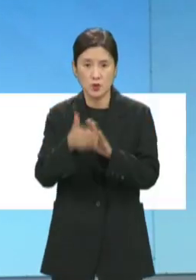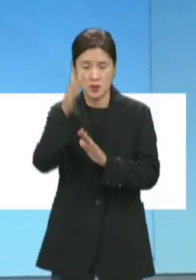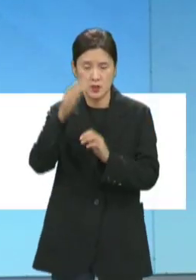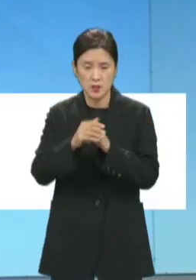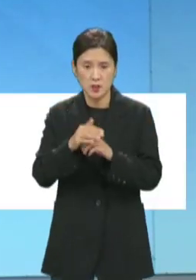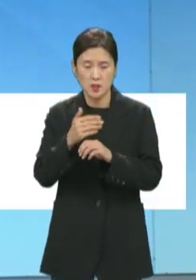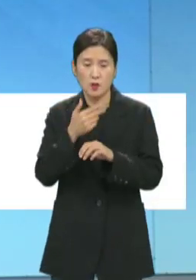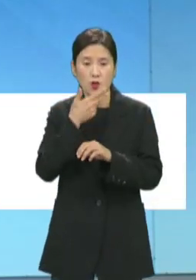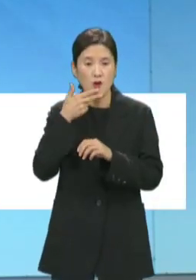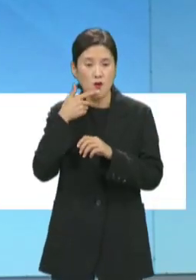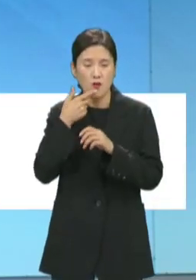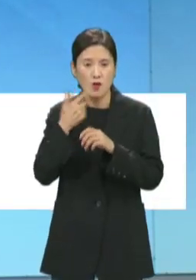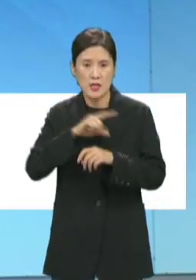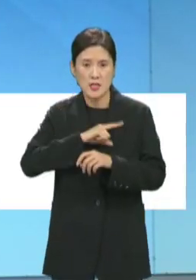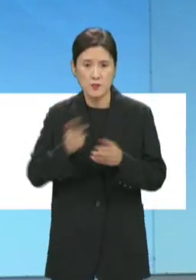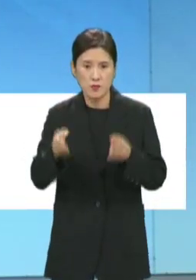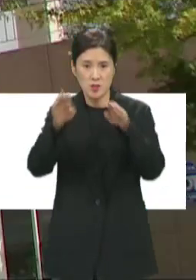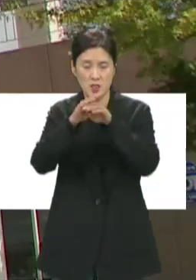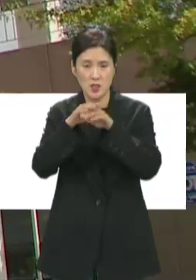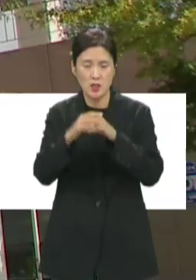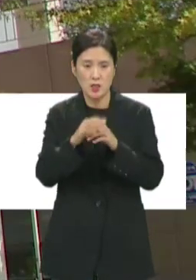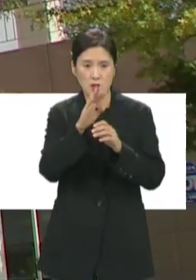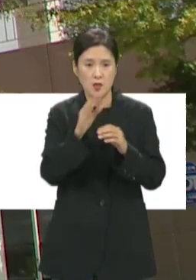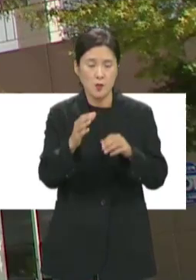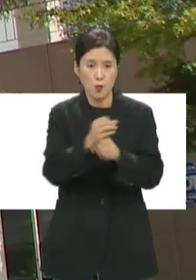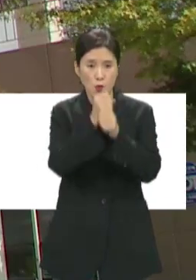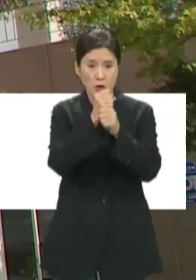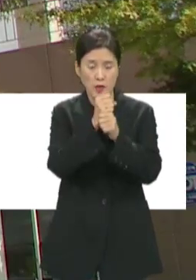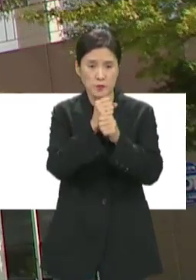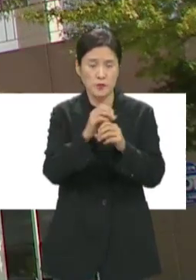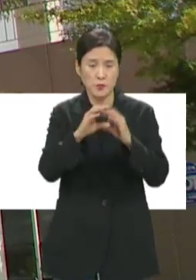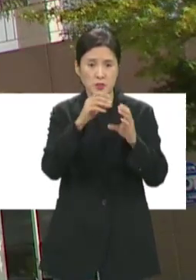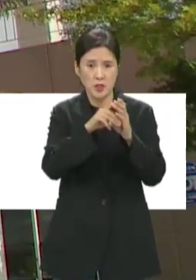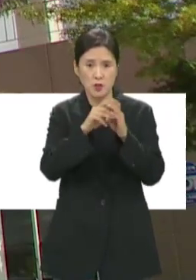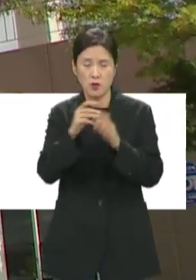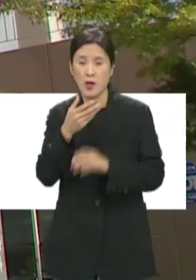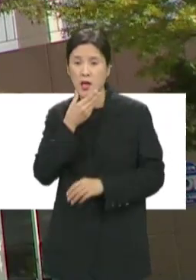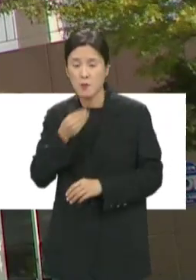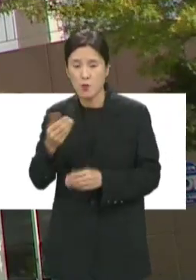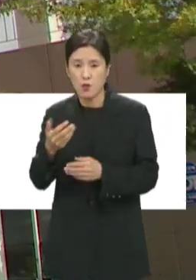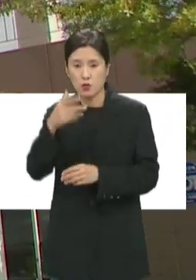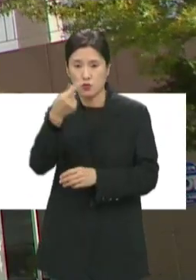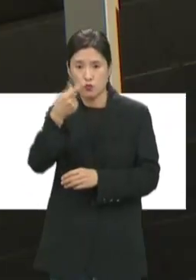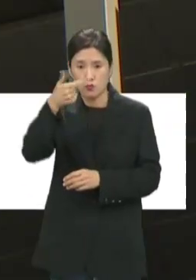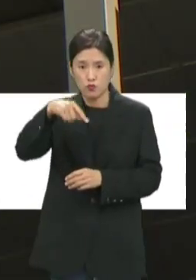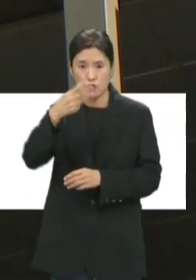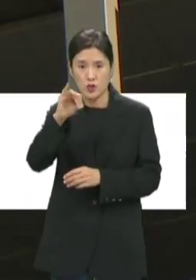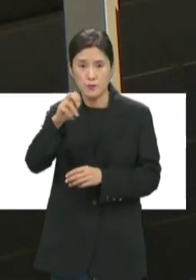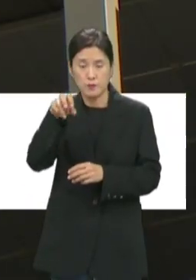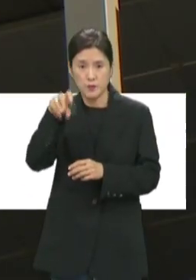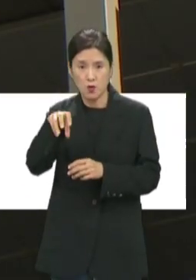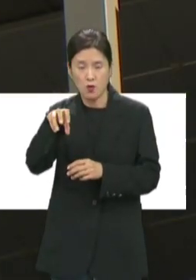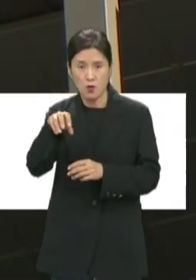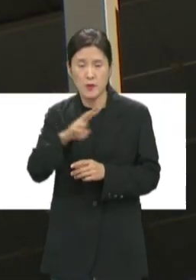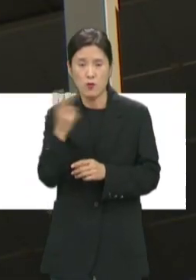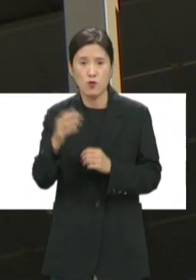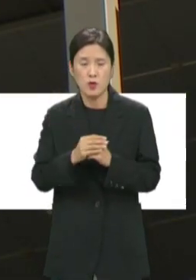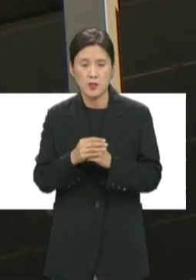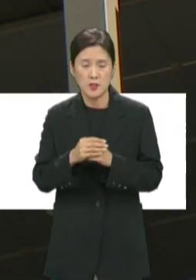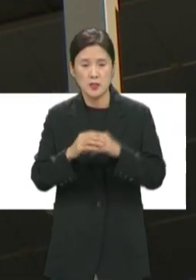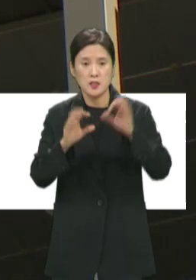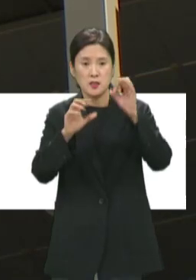세종시가 외래어 명칭 시설인 복합 커뮤니티 센터의 이름을 행복 누림터로 바꿉니다. 시는 지난